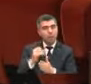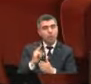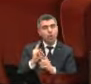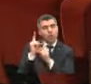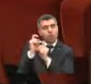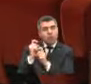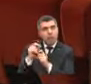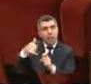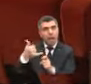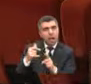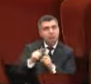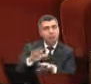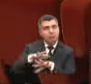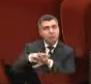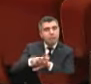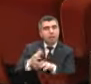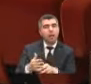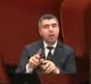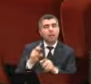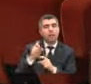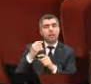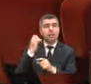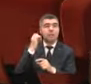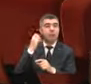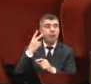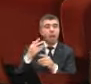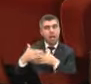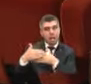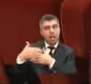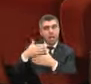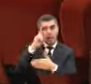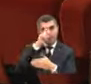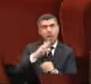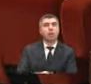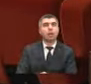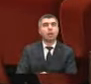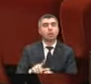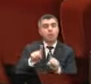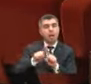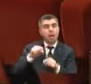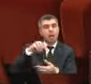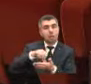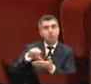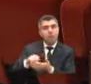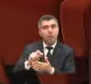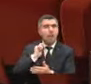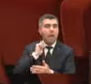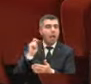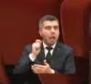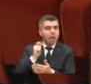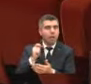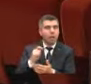خنيفره وفي سله مؤخرا تم افتتاحه، تماره ان شاء الله في القريب، ثم مستشفيات عرفت التوسعه العرايش وقلعه الصراغنه وتازه